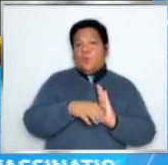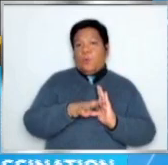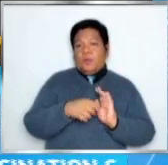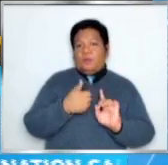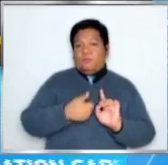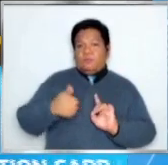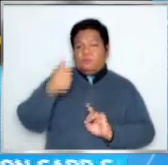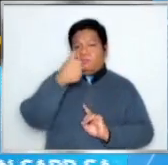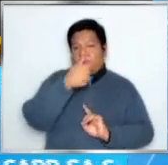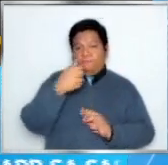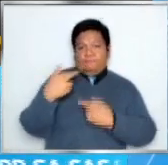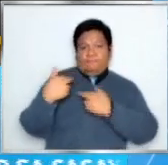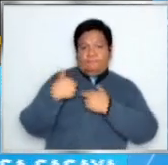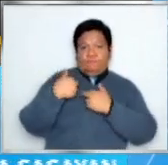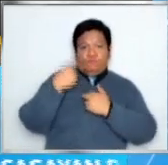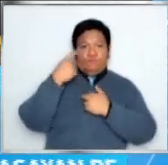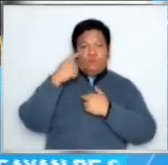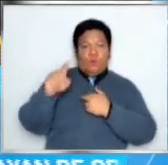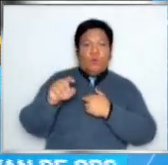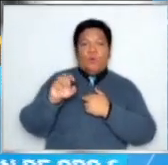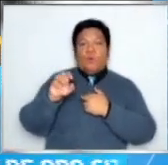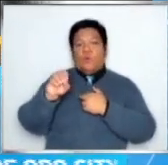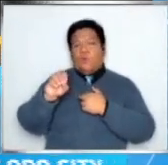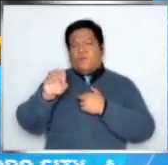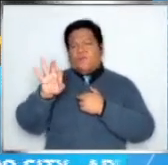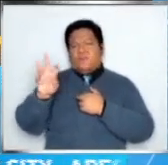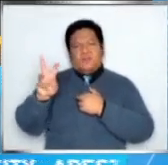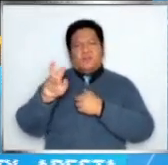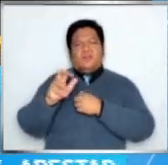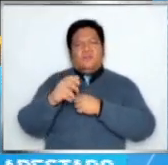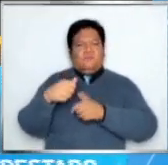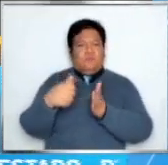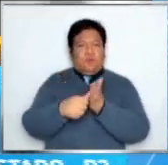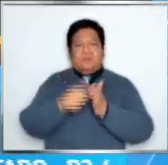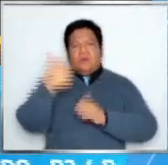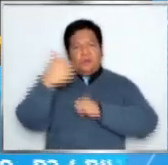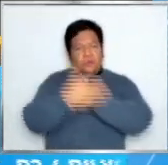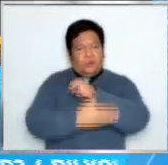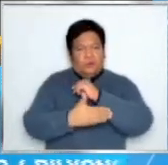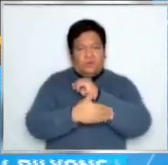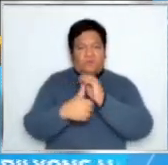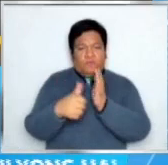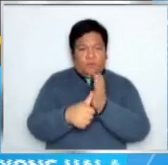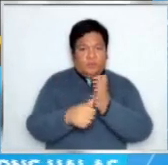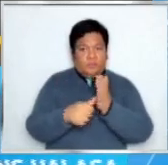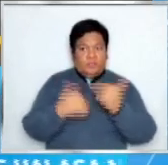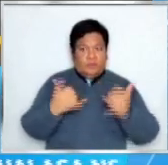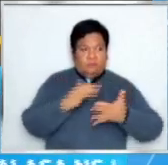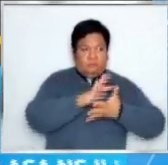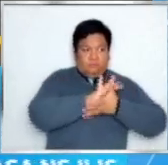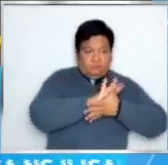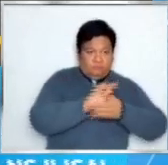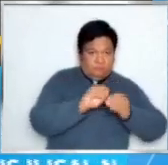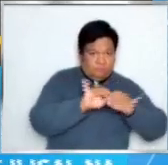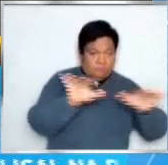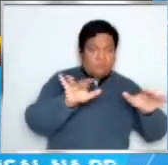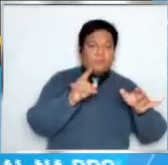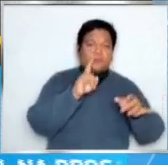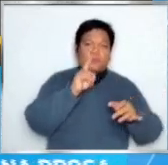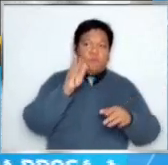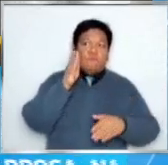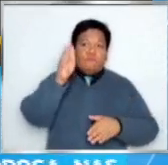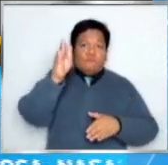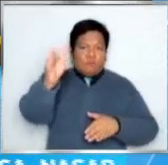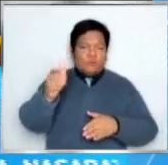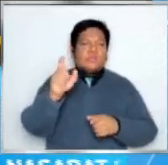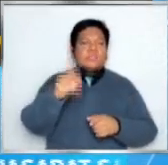for Overseas Voting, ipinakita ng pandemic na ang internet voting ay kailangan sa malapit na hinaharap. Malaking ginhawa